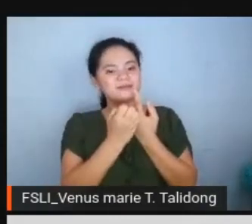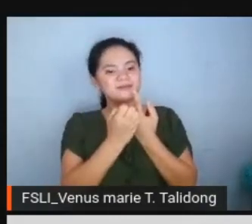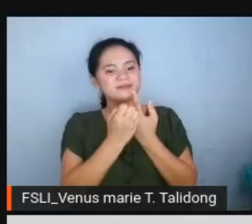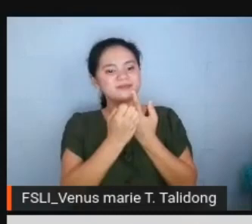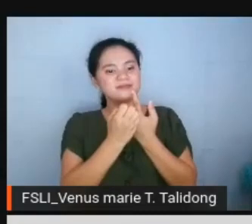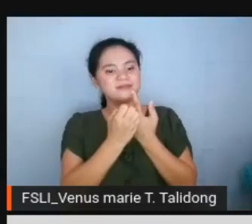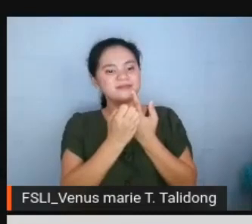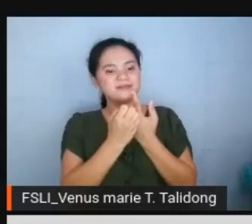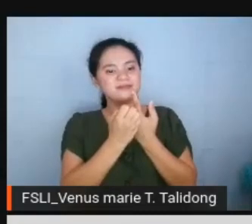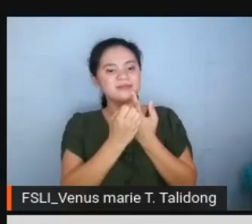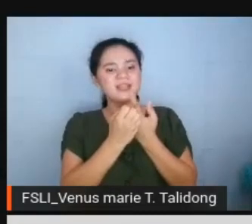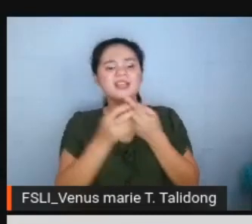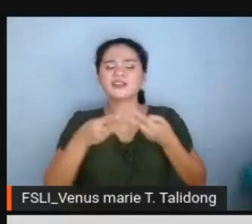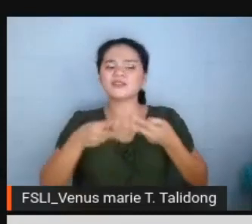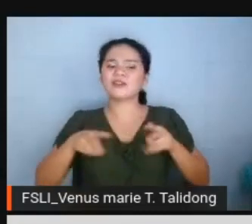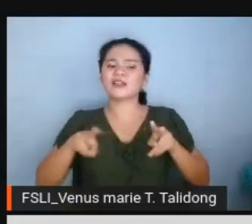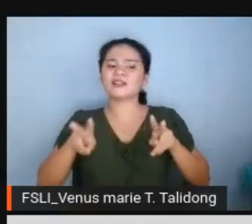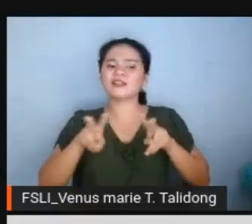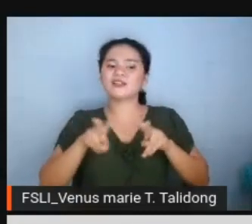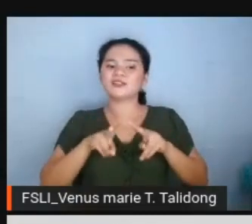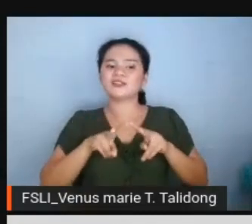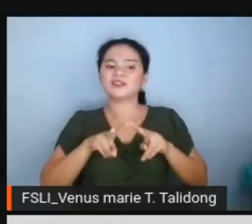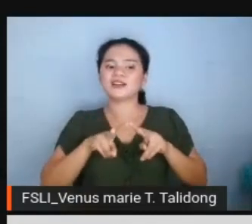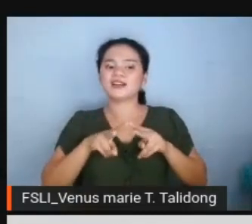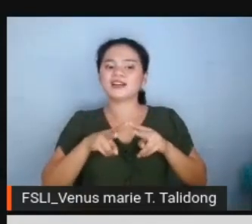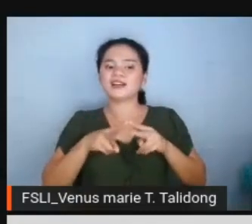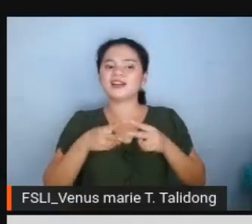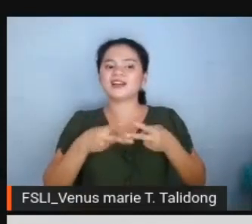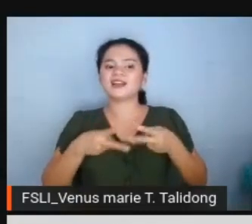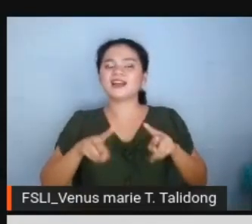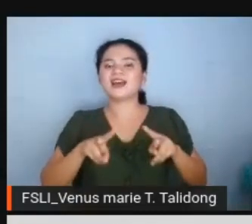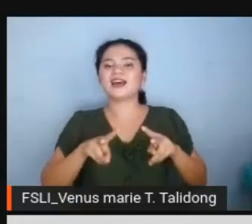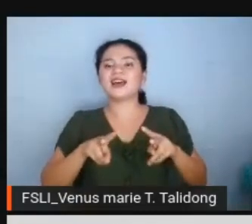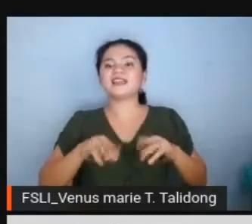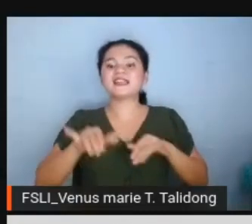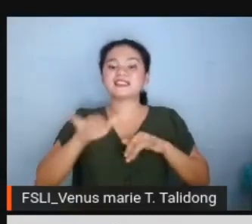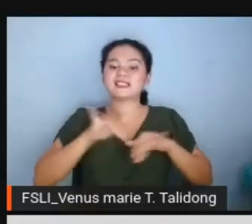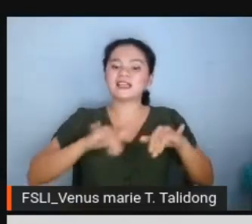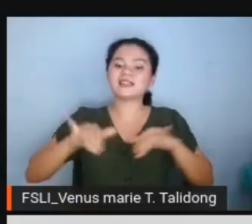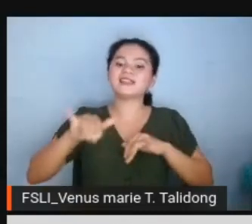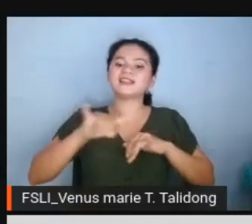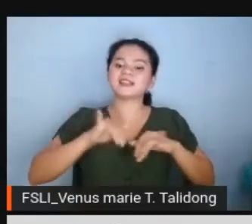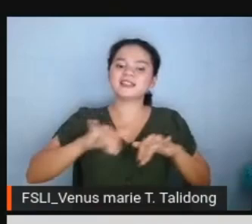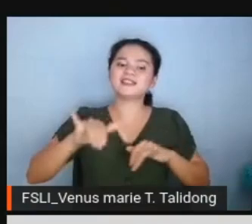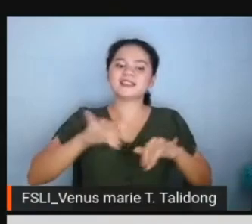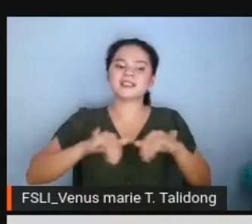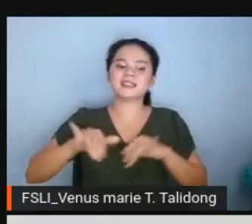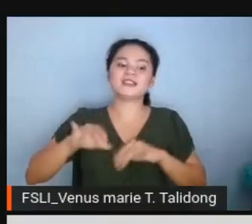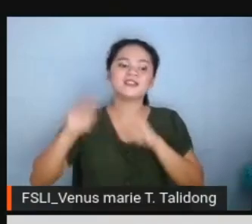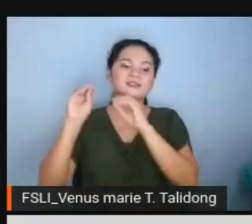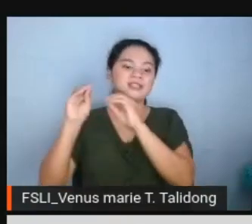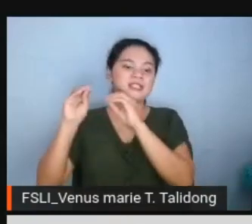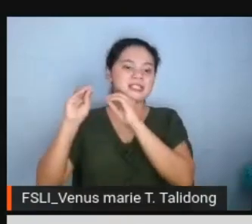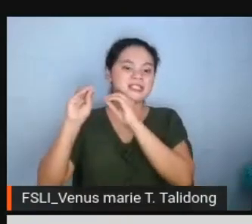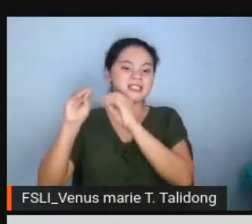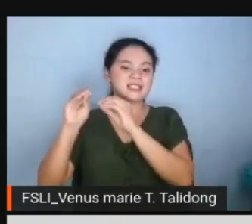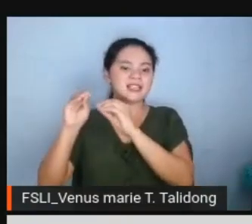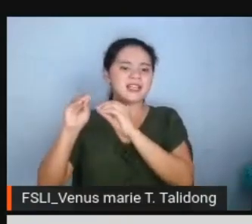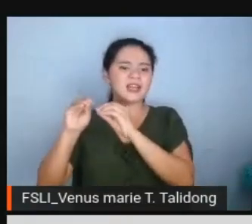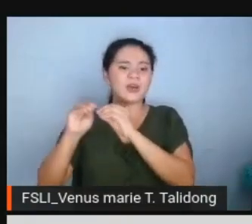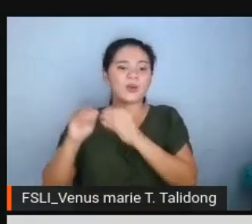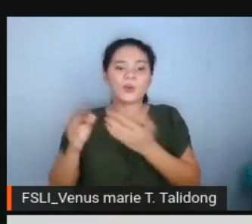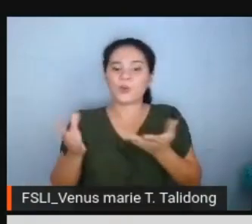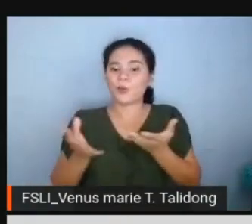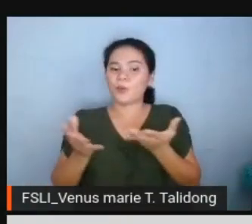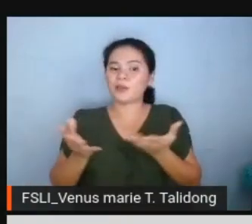the values or the standard of teaching sa school na kung saan ako nag-aaral during elementary